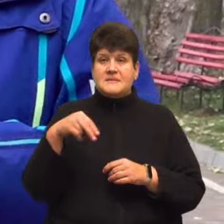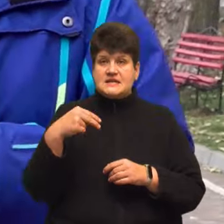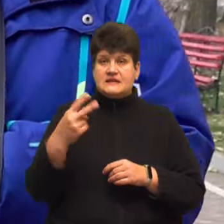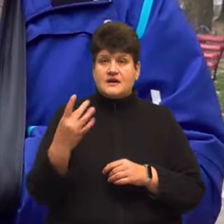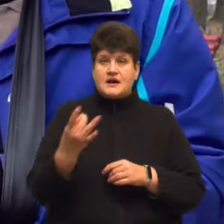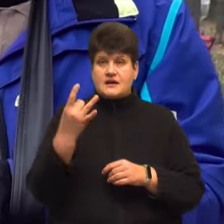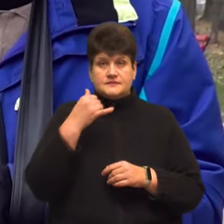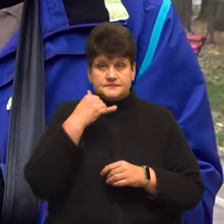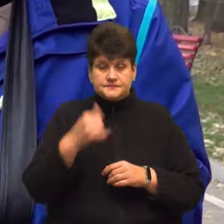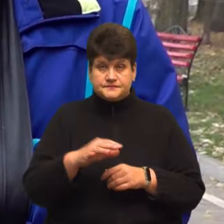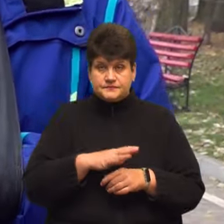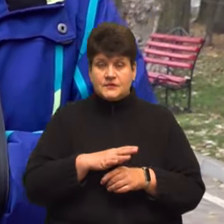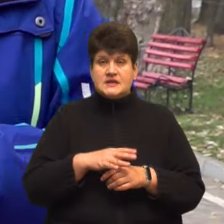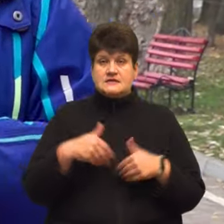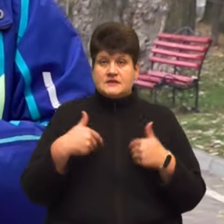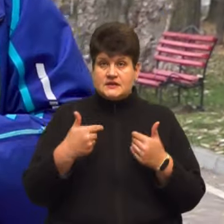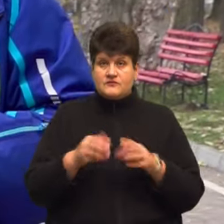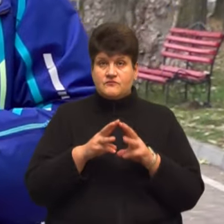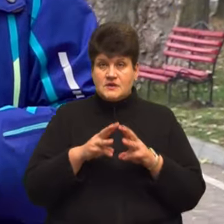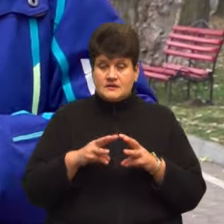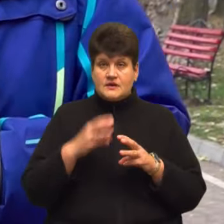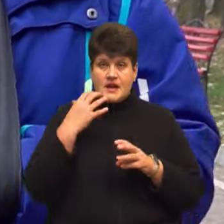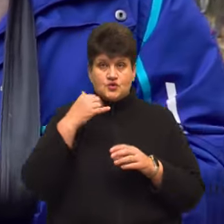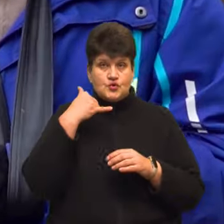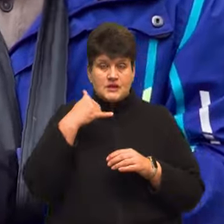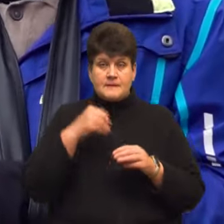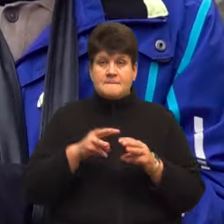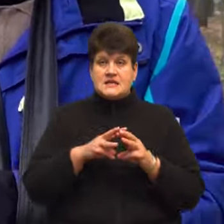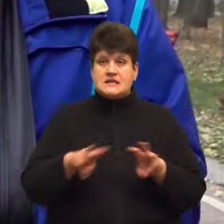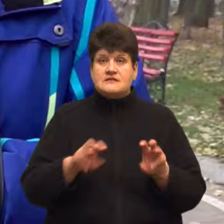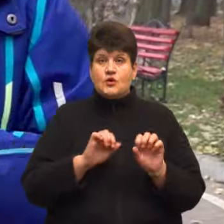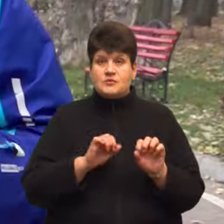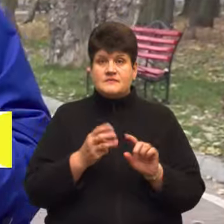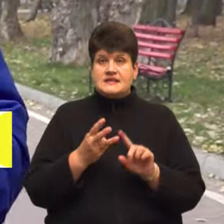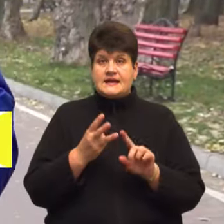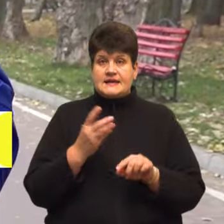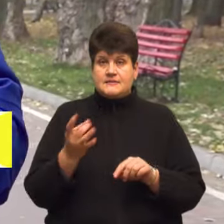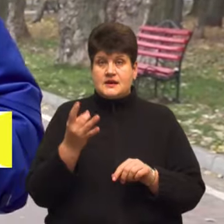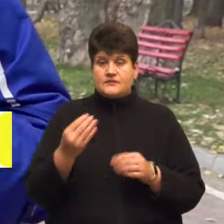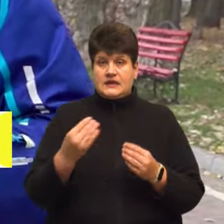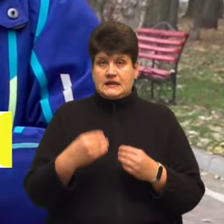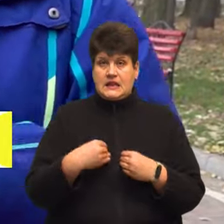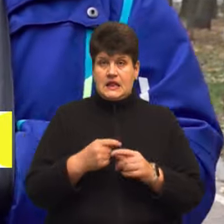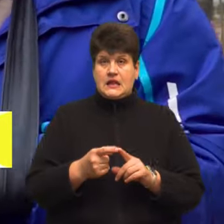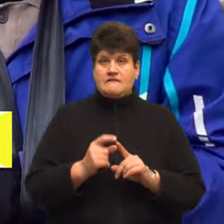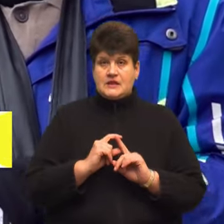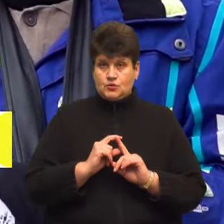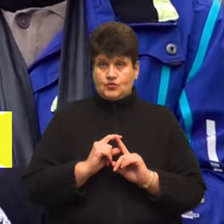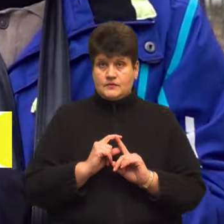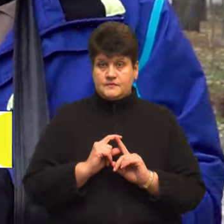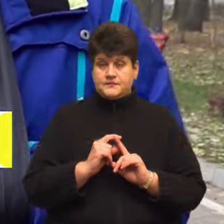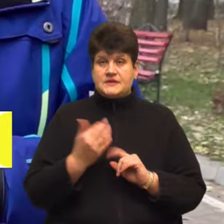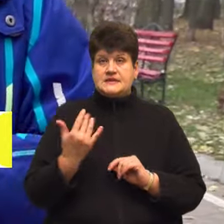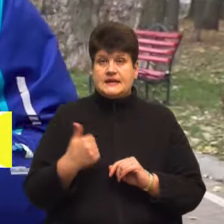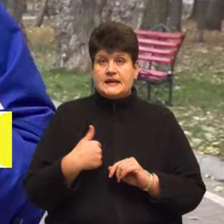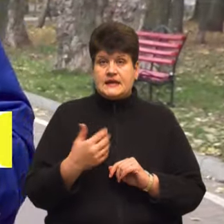звертався на гарячу лінію Міністерства оборони за третім разом Вони дали мені відповідь скільки